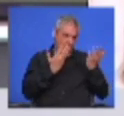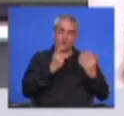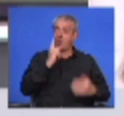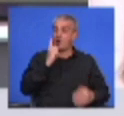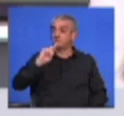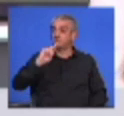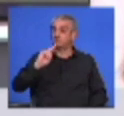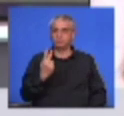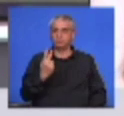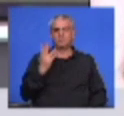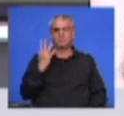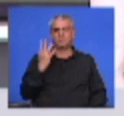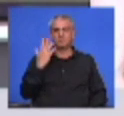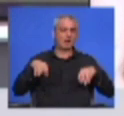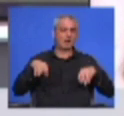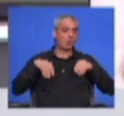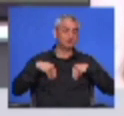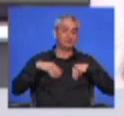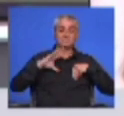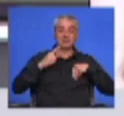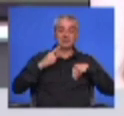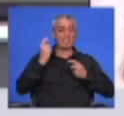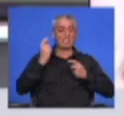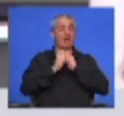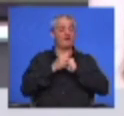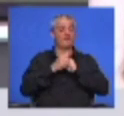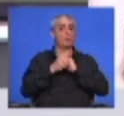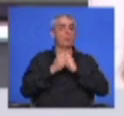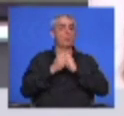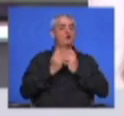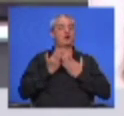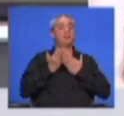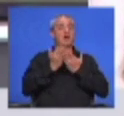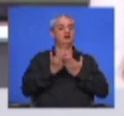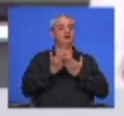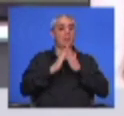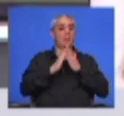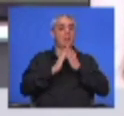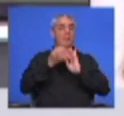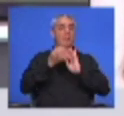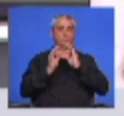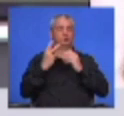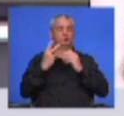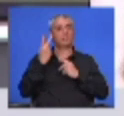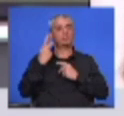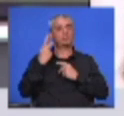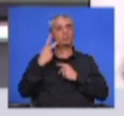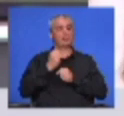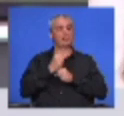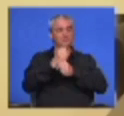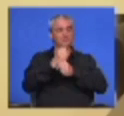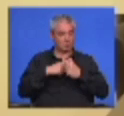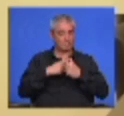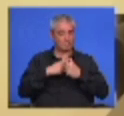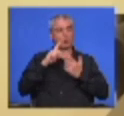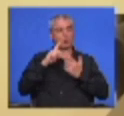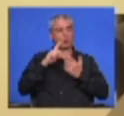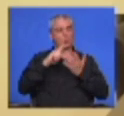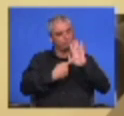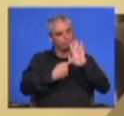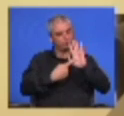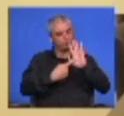שיהיה קונצנזוס שאם יהיה רפורמה שתסייע לבתי המשפט להיות יותר ייצוגיים, יותר משקפים, יותר